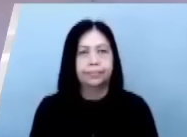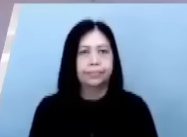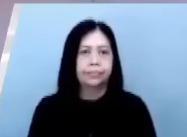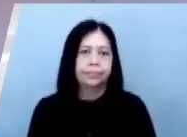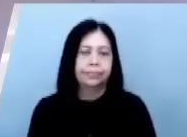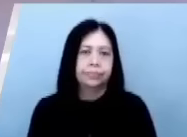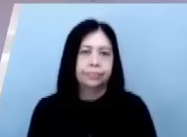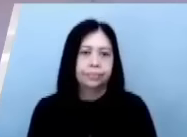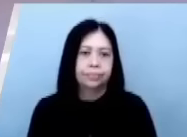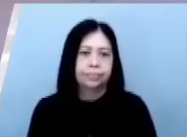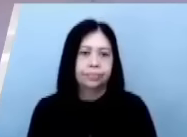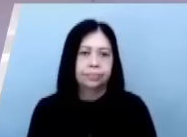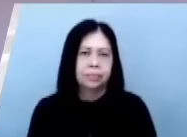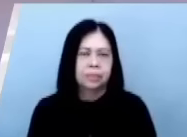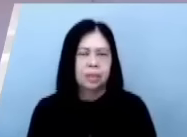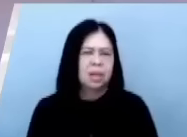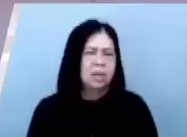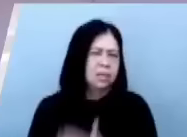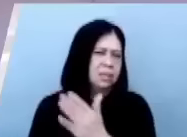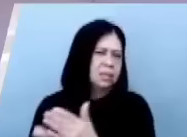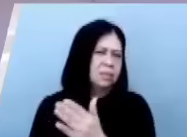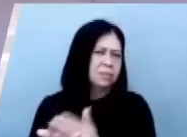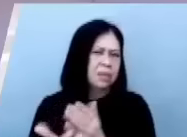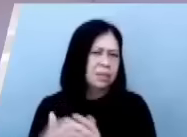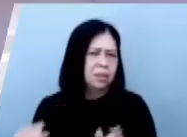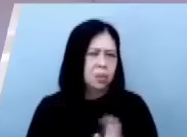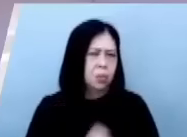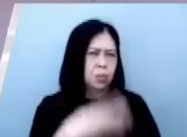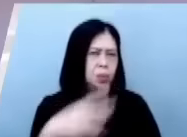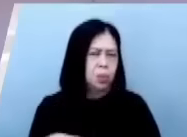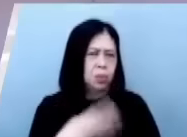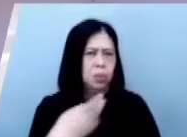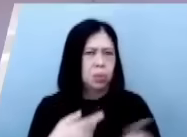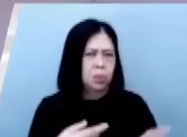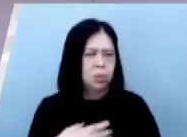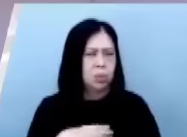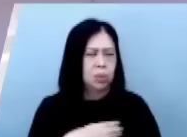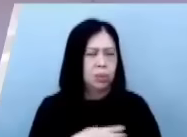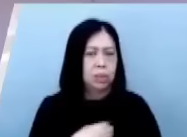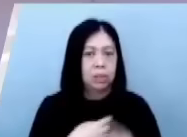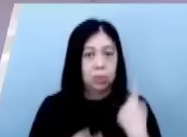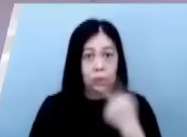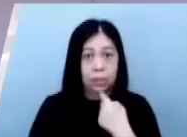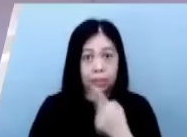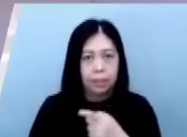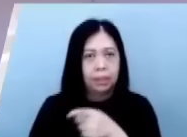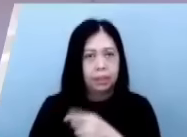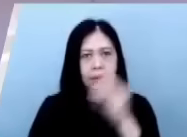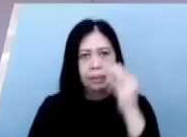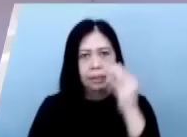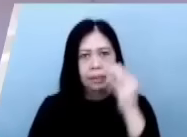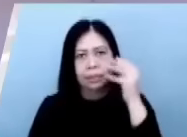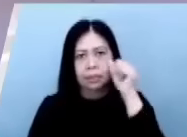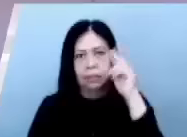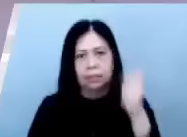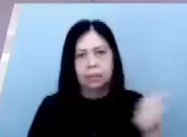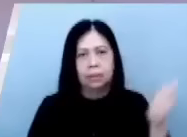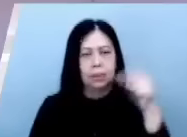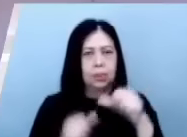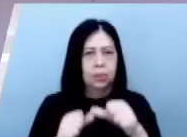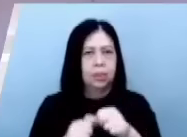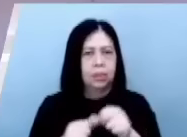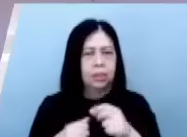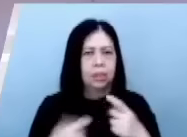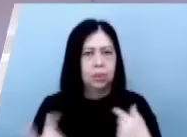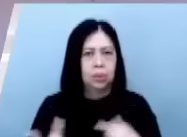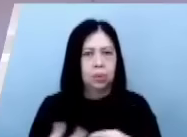Tigilan na ng Senado ang pag-atake sa Kamara. Yan pong hirit ni House Speaker Martin Romualdez kasunod ng patuloy nilang akusasyon na ang Kamara ang